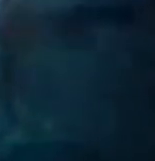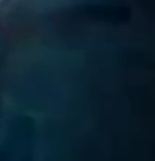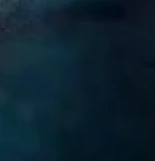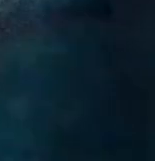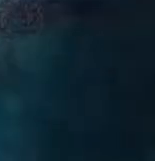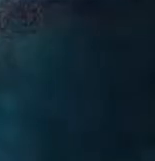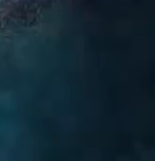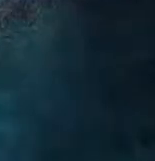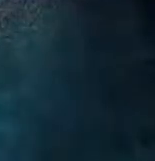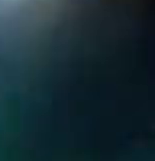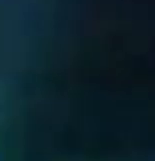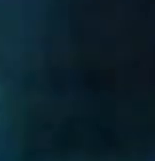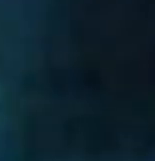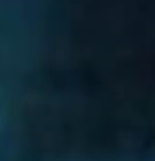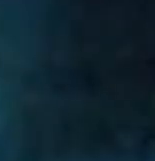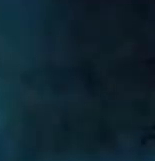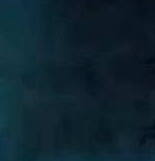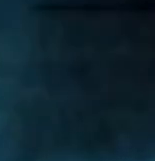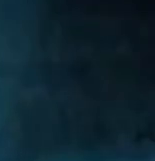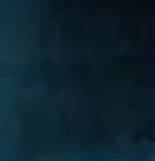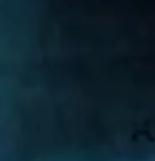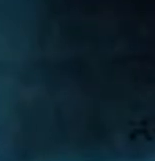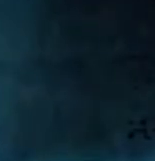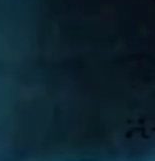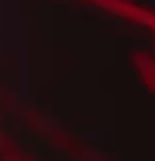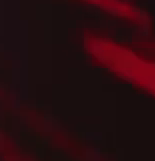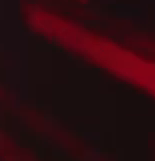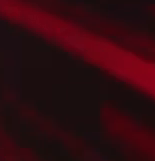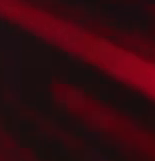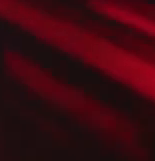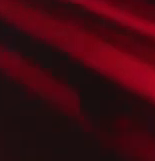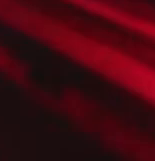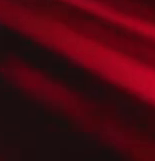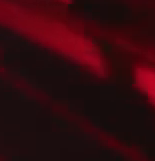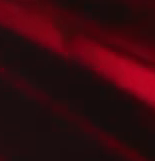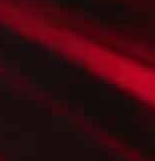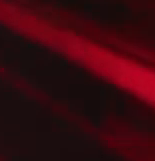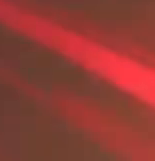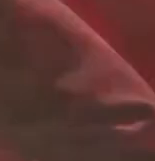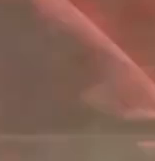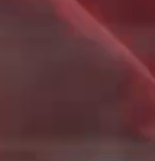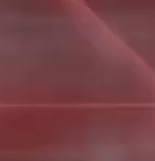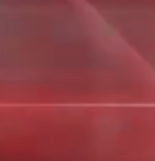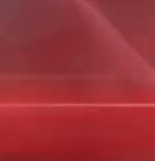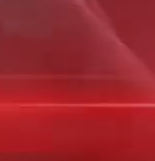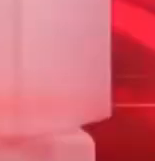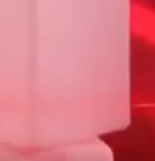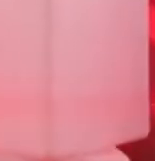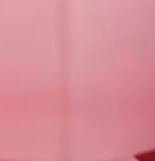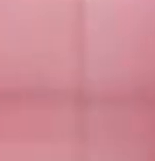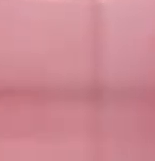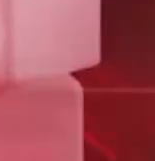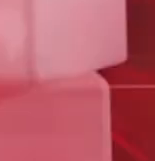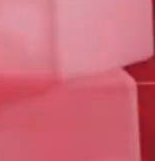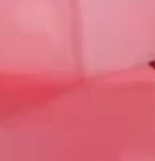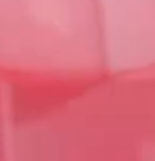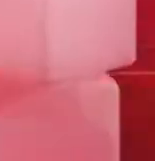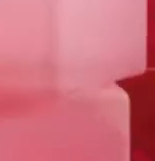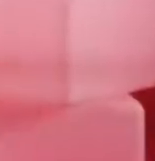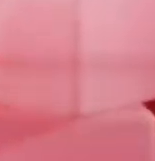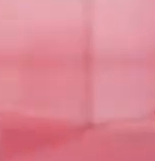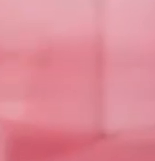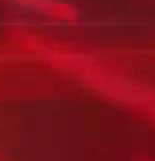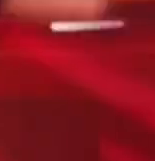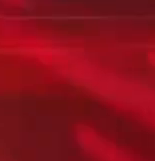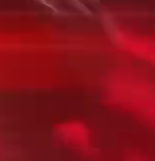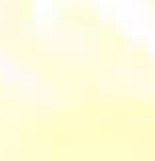Sa GMA Afternoon Prime. I'm looking for a champion. Simple lang. Team player, marunong makinig, professional,